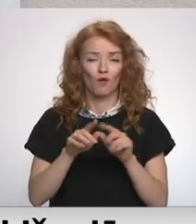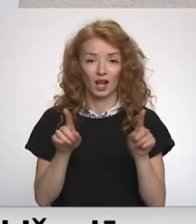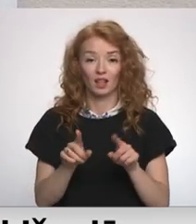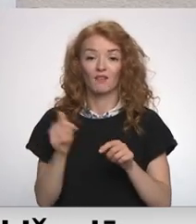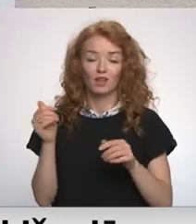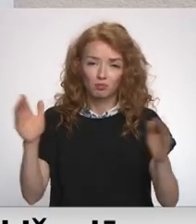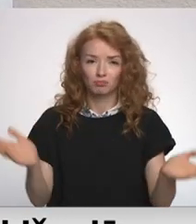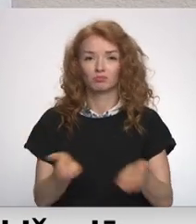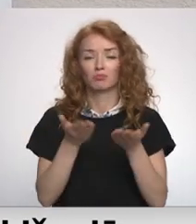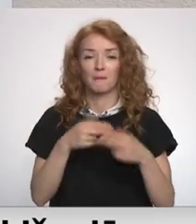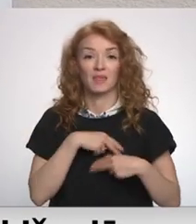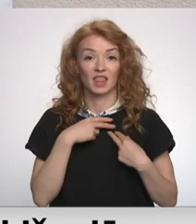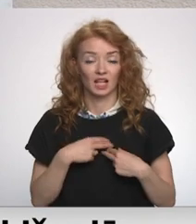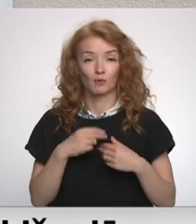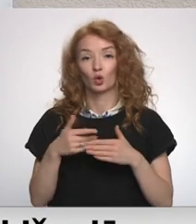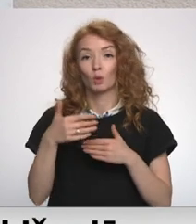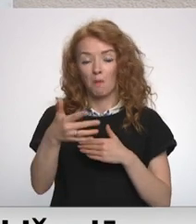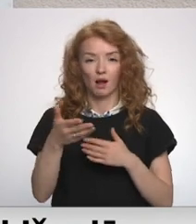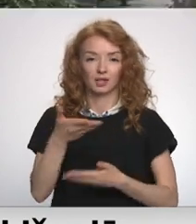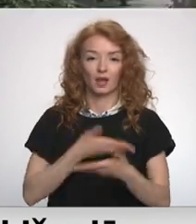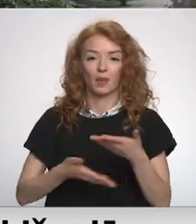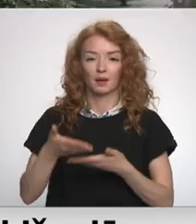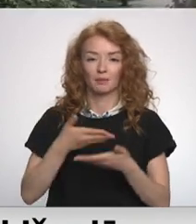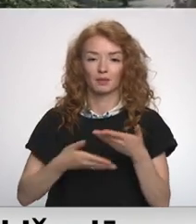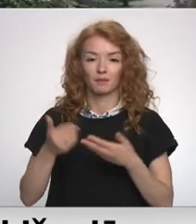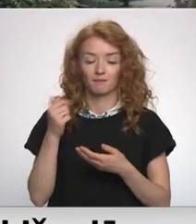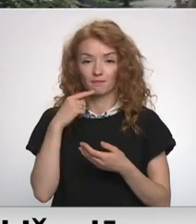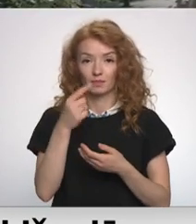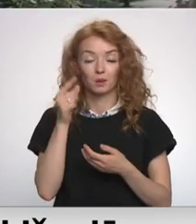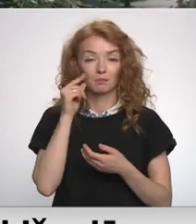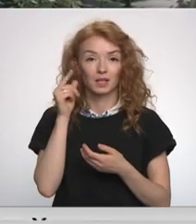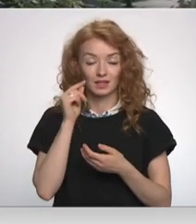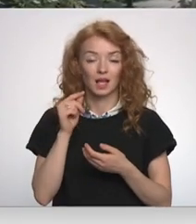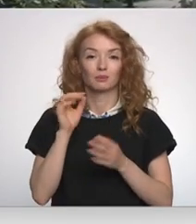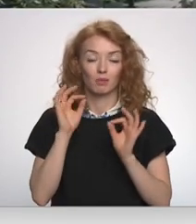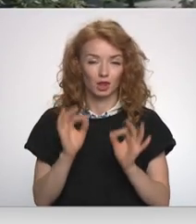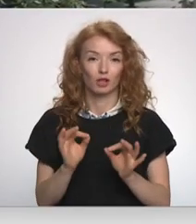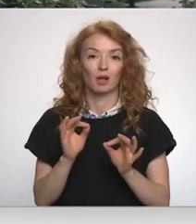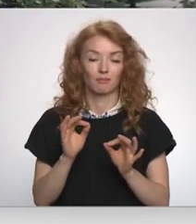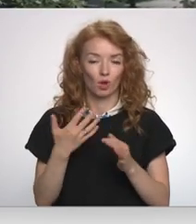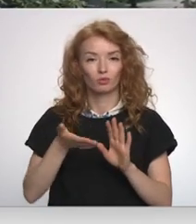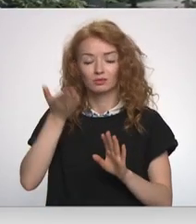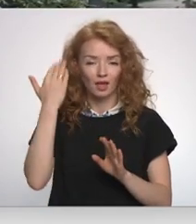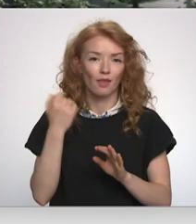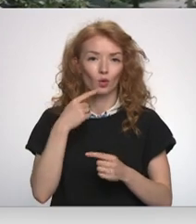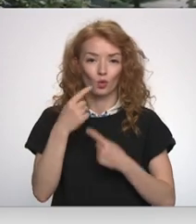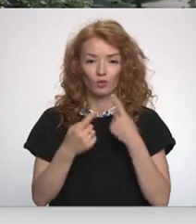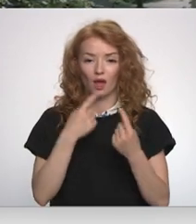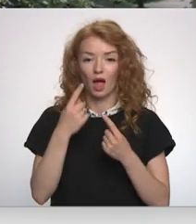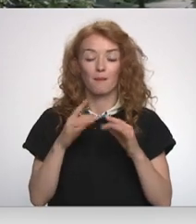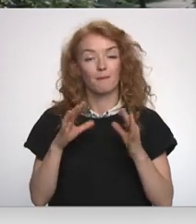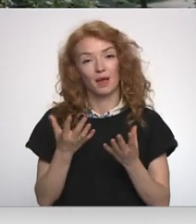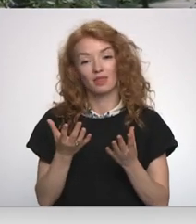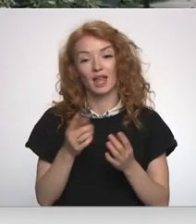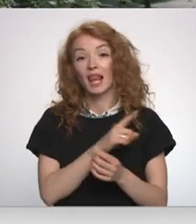Latvijas biškopības biedrību turpmākai sadarbībai. Bites, jā, urbānās bites, par to jau mēs sen tā kā runājām, bet nu,